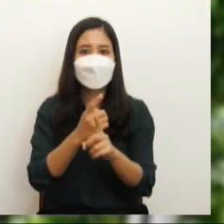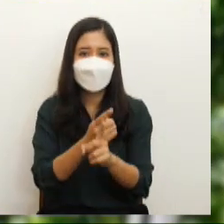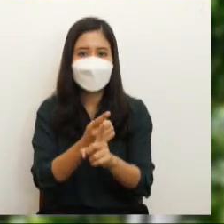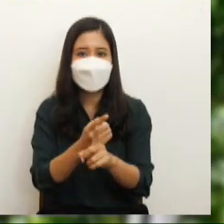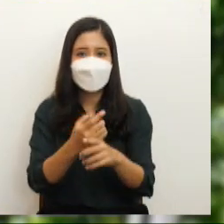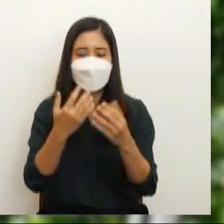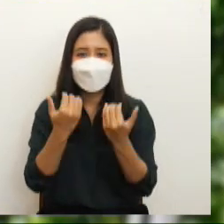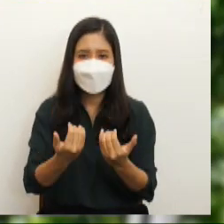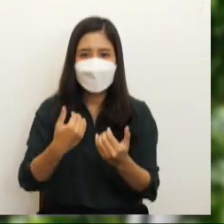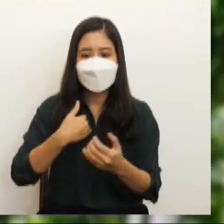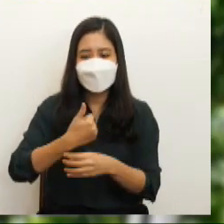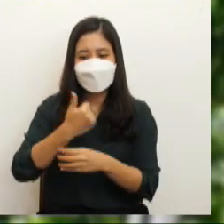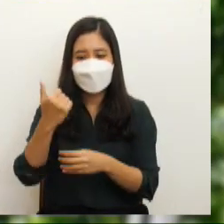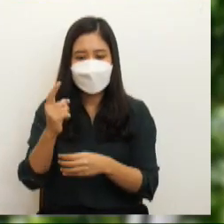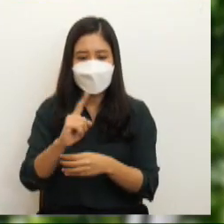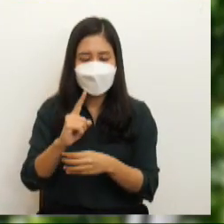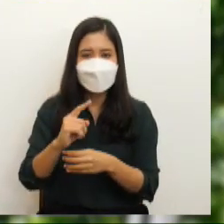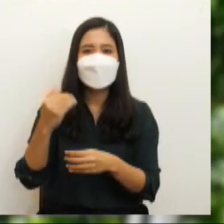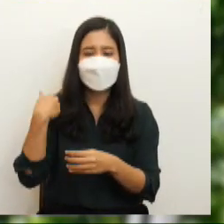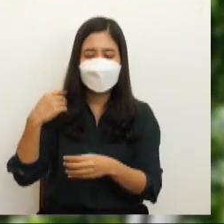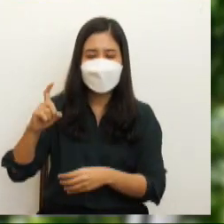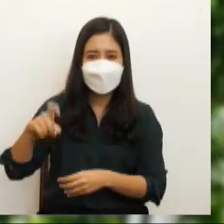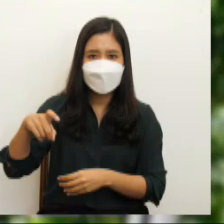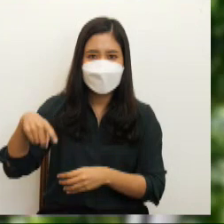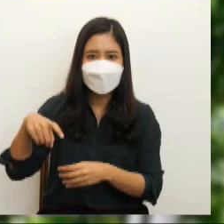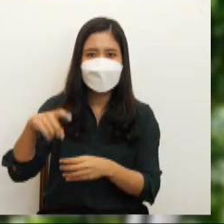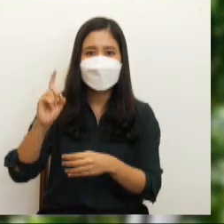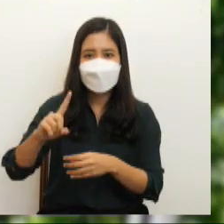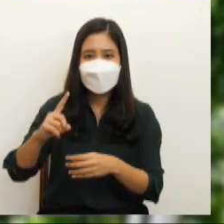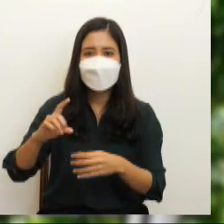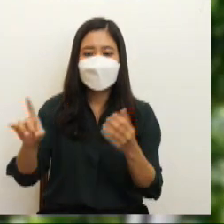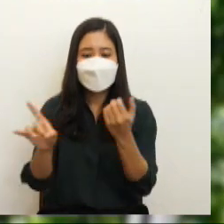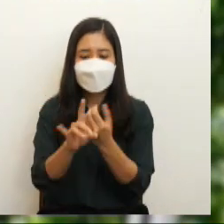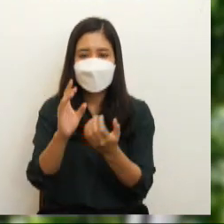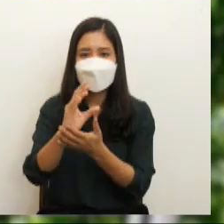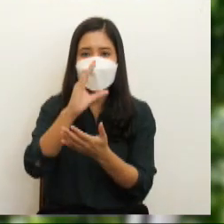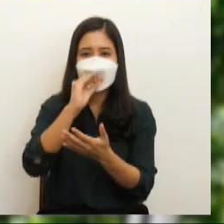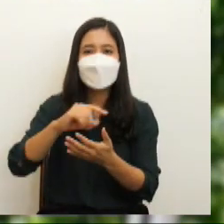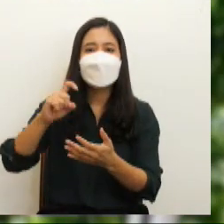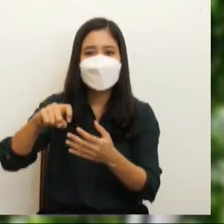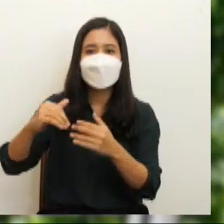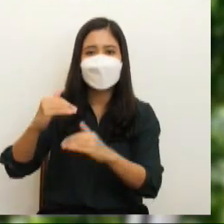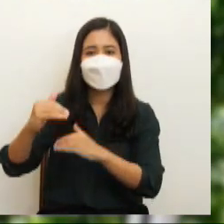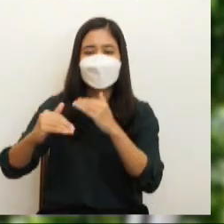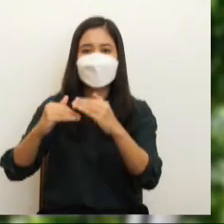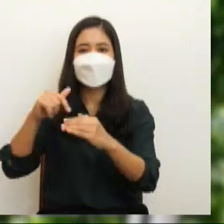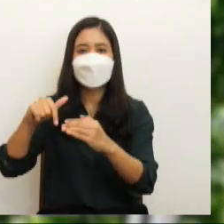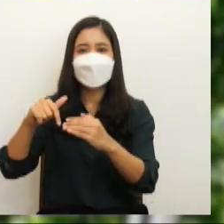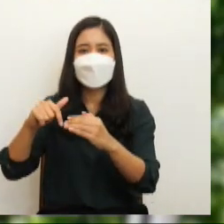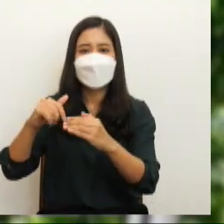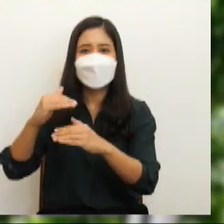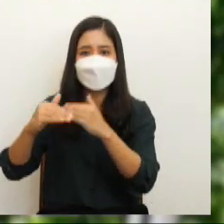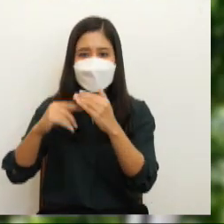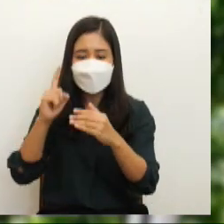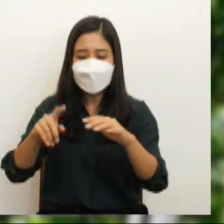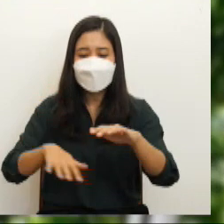องรู้เนี่ยเราก็ยังมีความจำเป็นคุณภาพผู้เรียนก็ยังเป็นความจำเป็นแต่วิธีการเนี่ยต้องหลากหลายอยู่บนพื้นฐาน